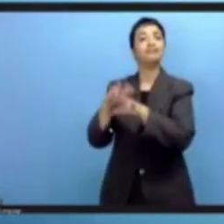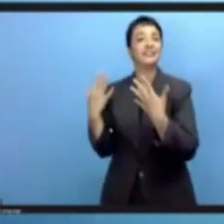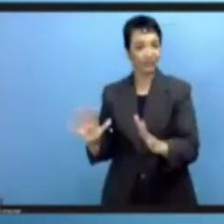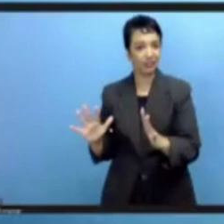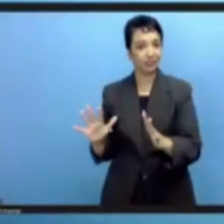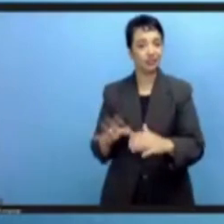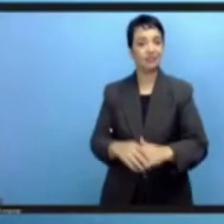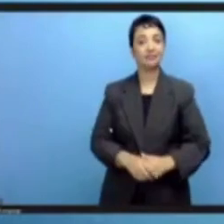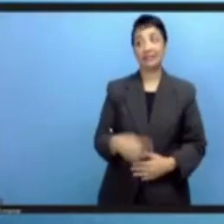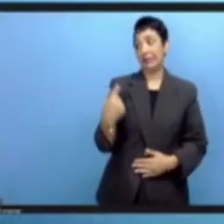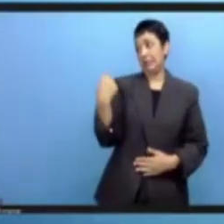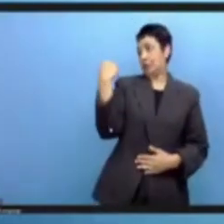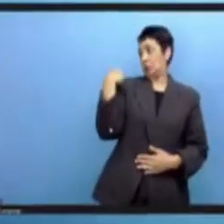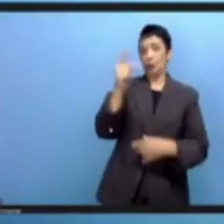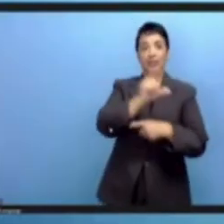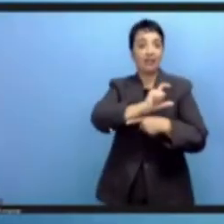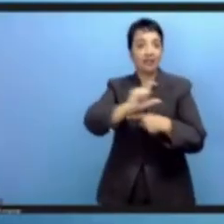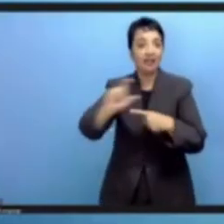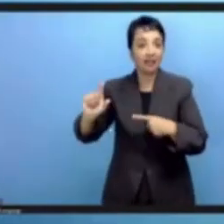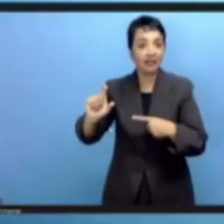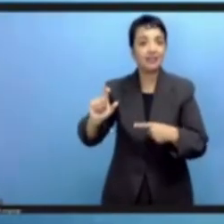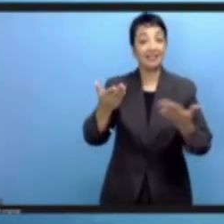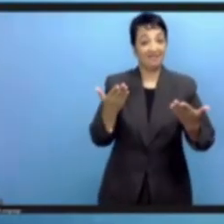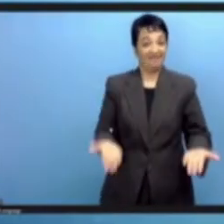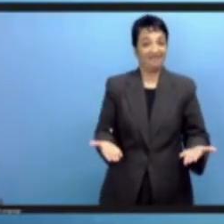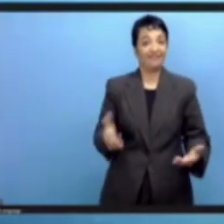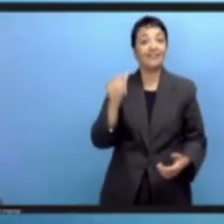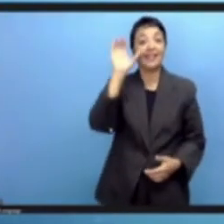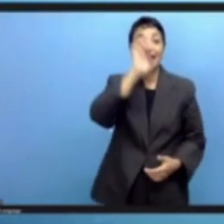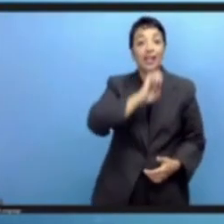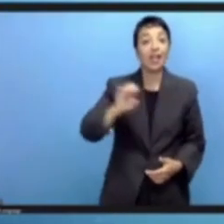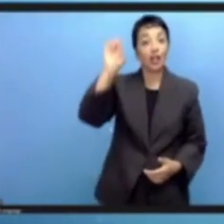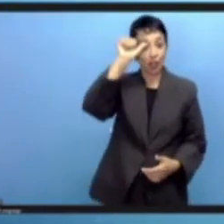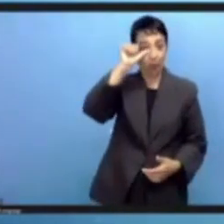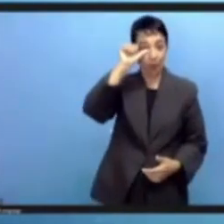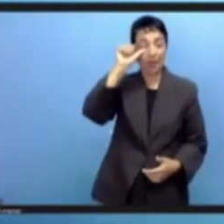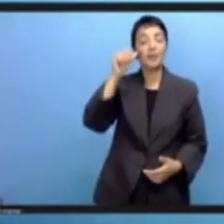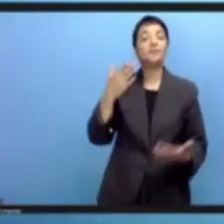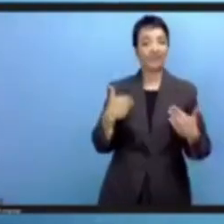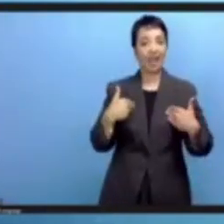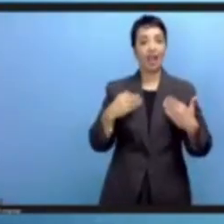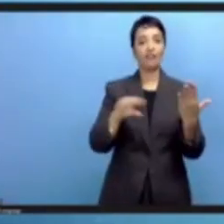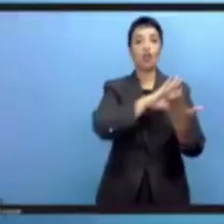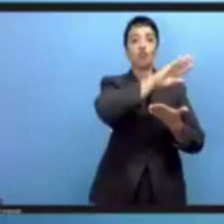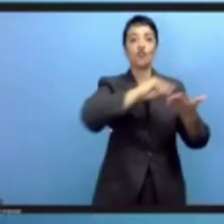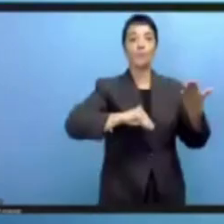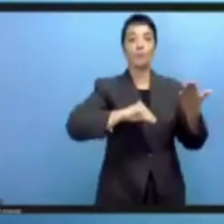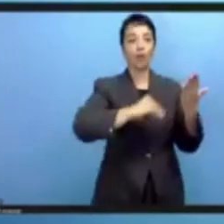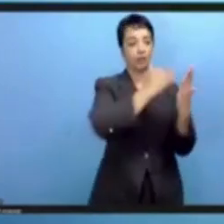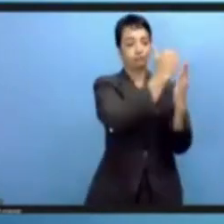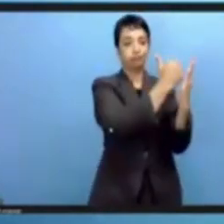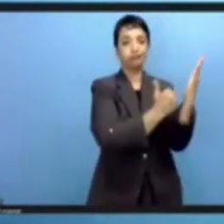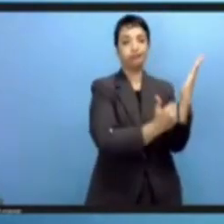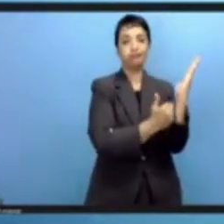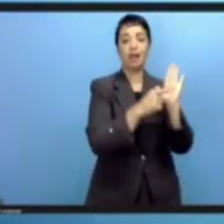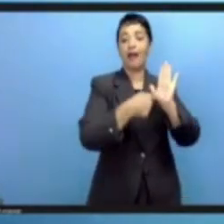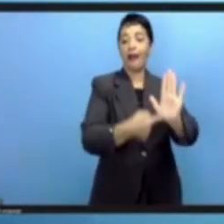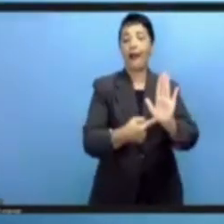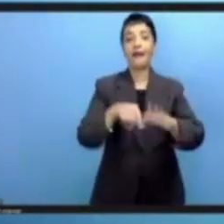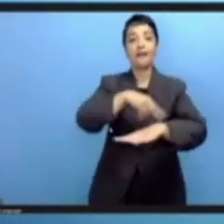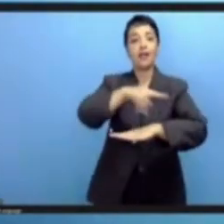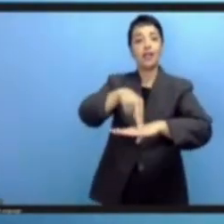pays ayant donc utilisé ce cadre sont de l'Afrique. L'Éthiopie vient de publier la semaine dernière